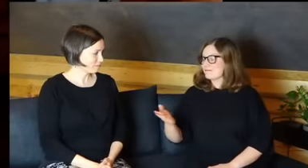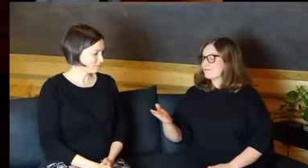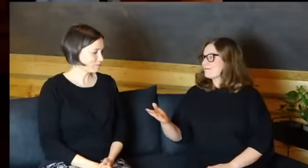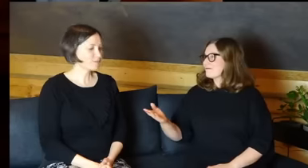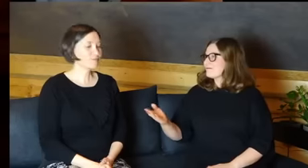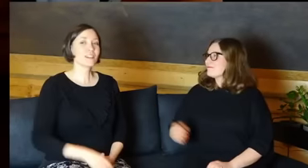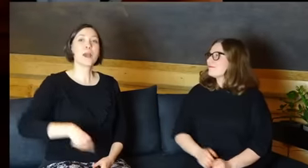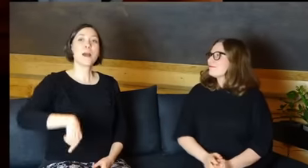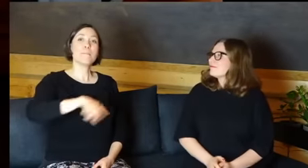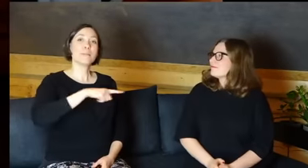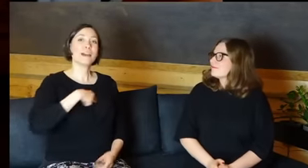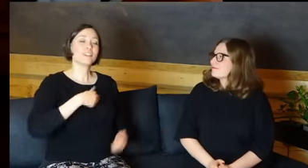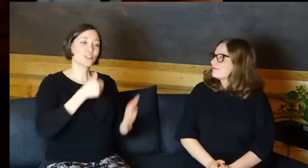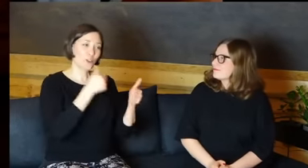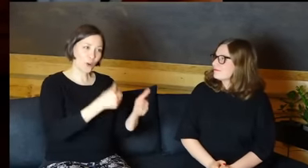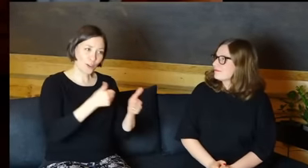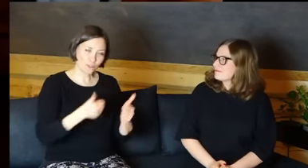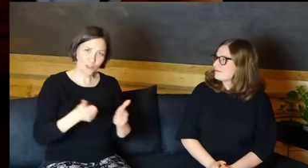Ja me